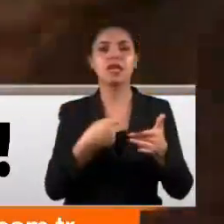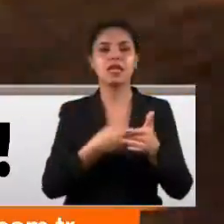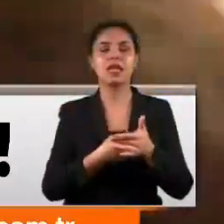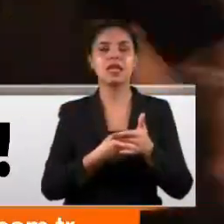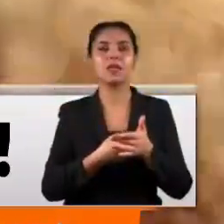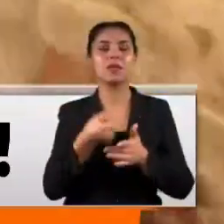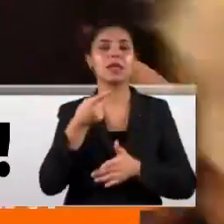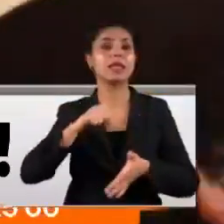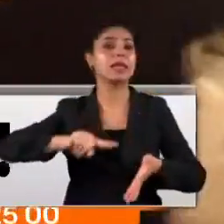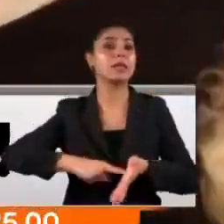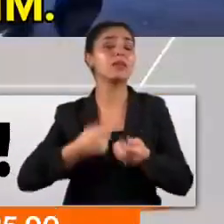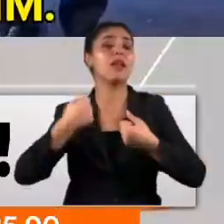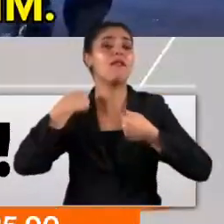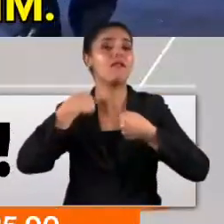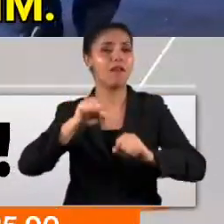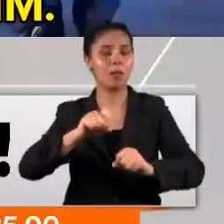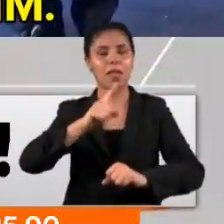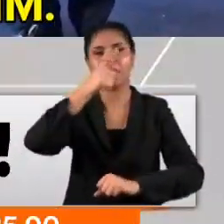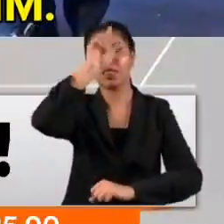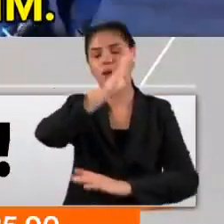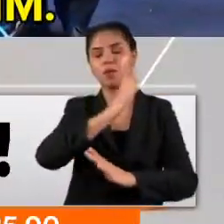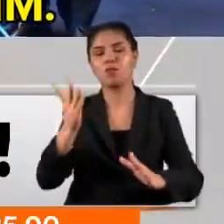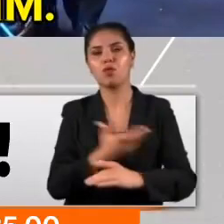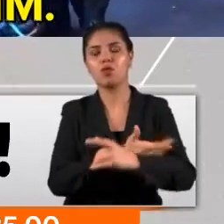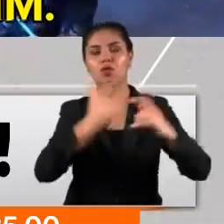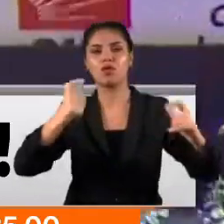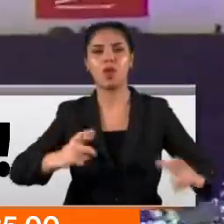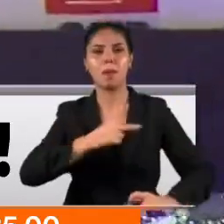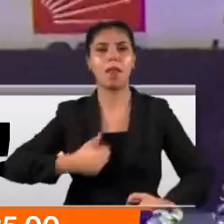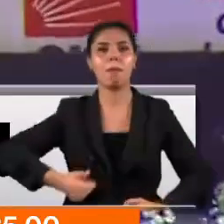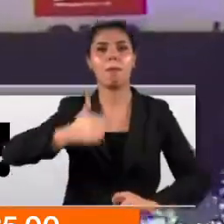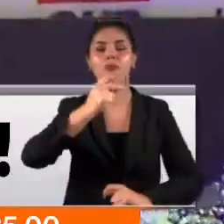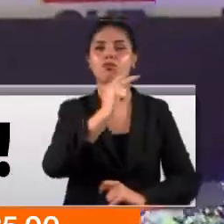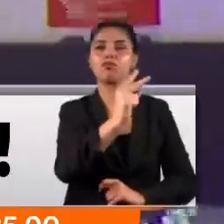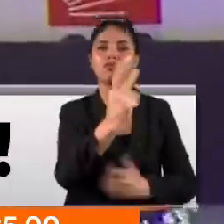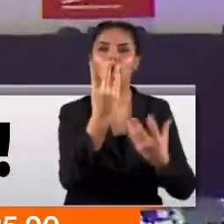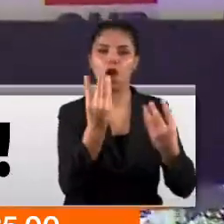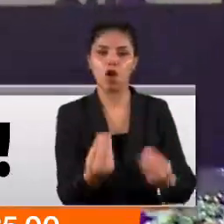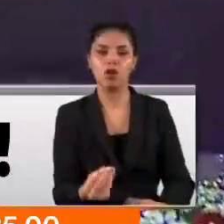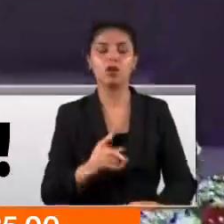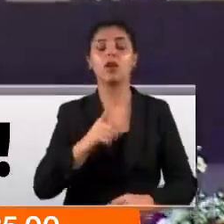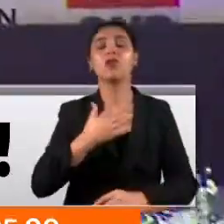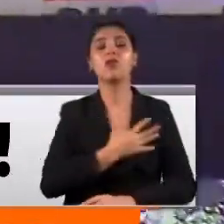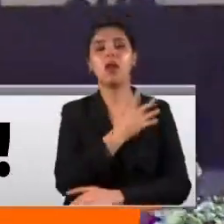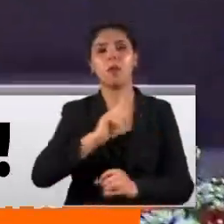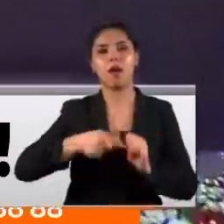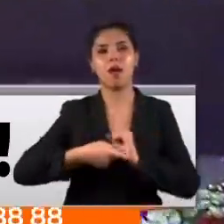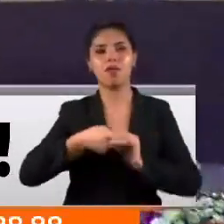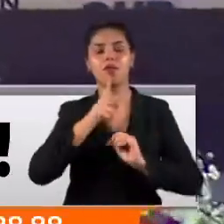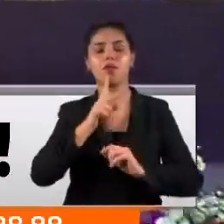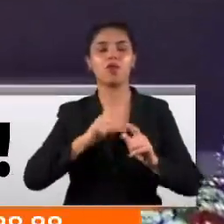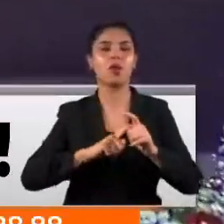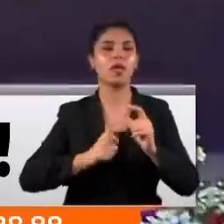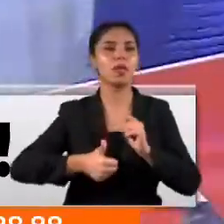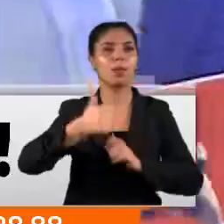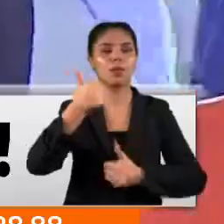büyükşehir belediye başkanı oldu Daha sonra Açıklama yapacağız teşekkür eder CHP'de hafta sonu yapılacak genel başkanl yarı